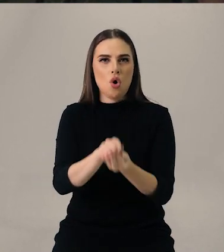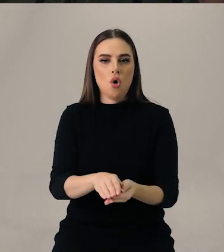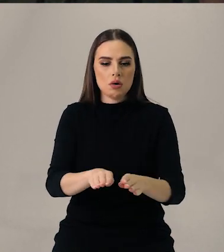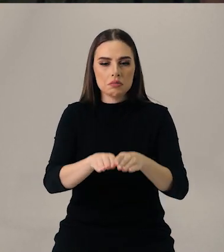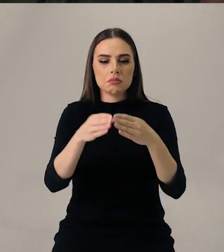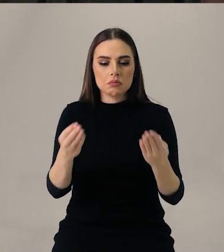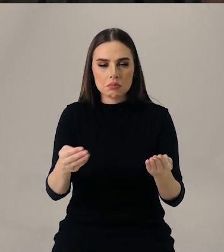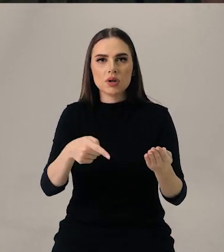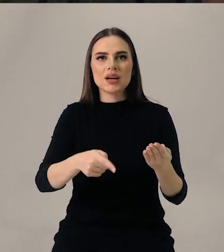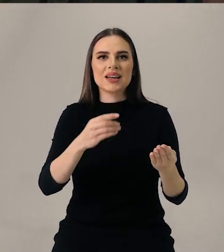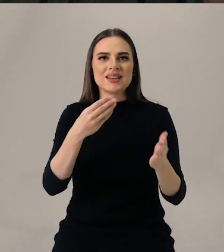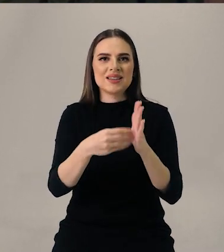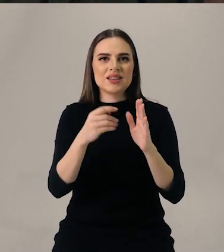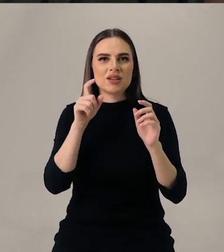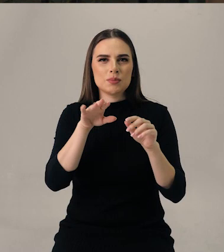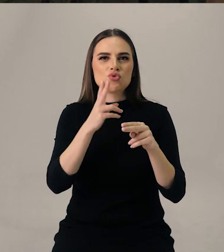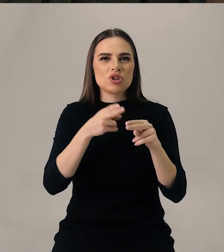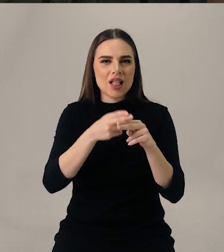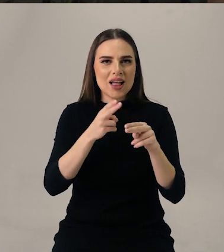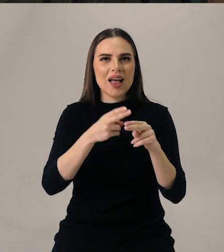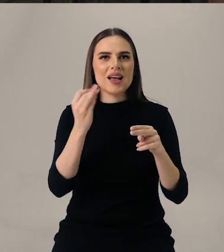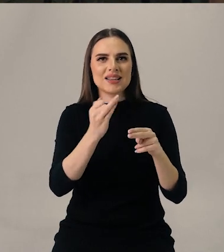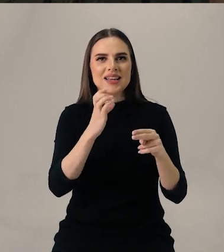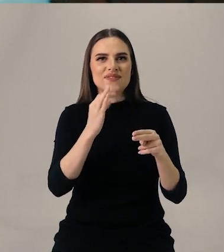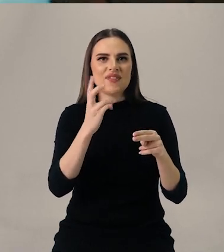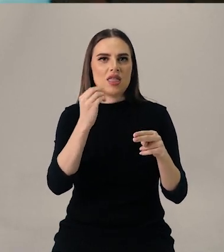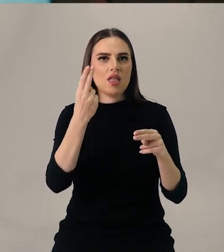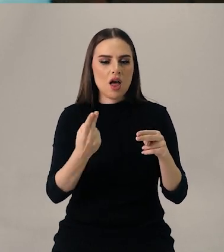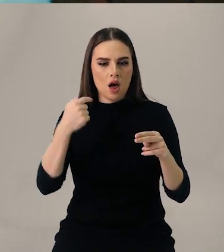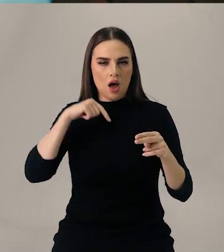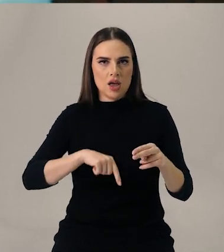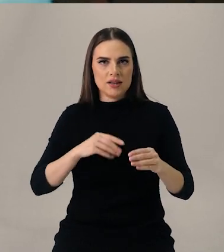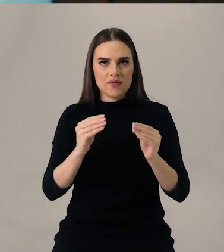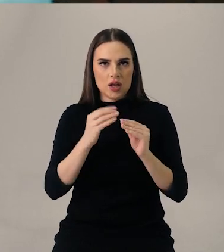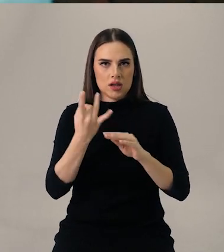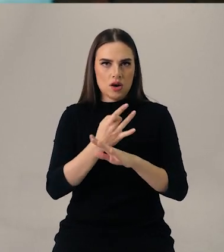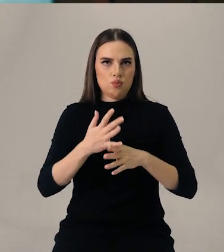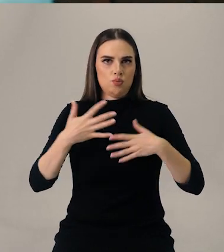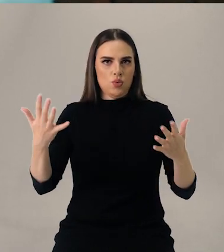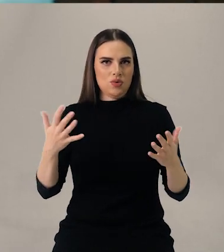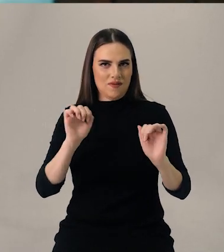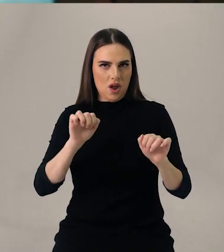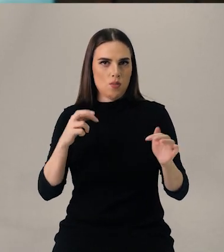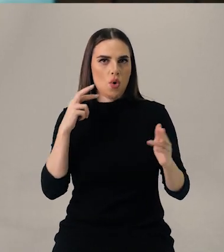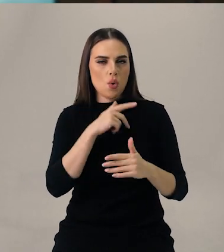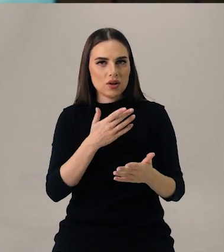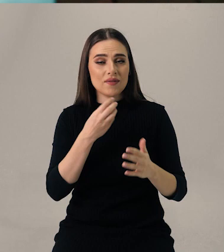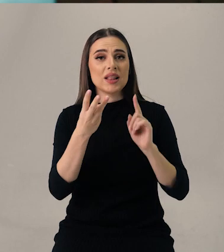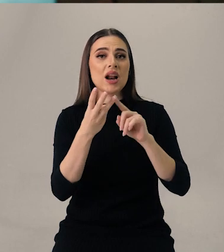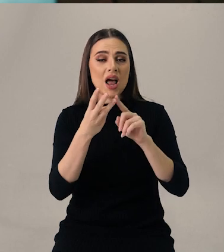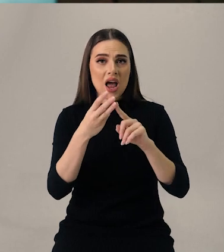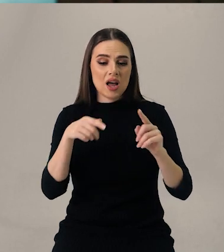Количество мышьяка и свинца в его теле превышало норму в десятки раз. Третье. Иван скончался из-за скоротечной